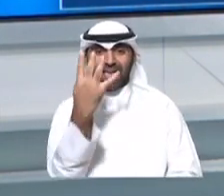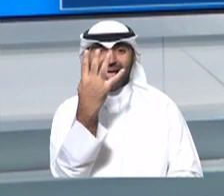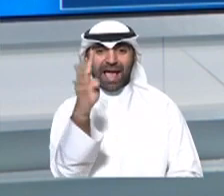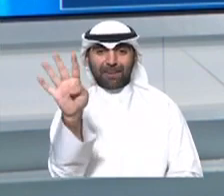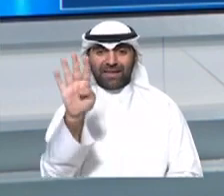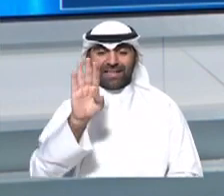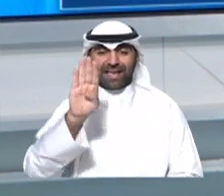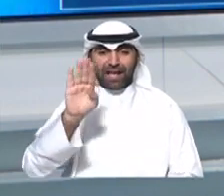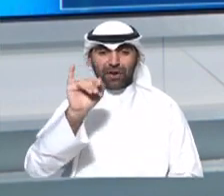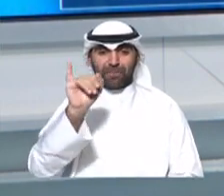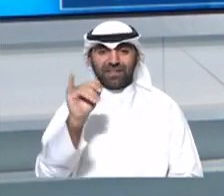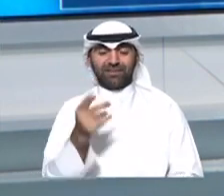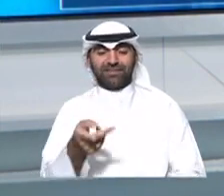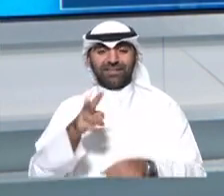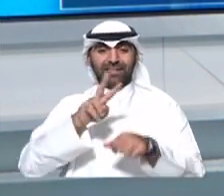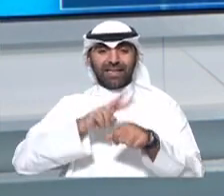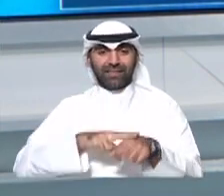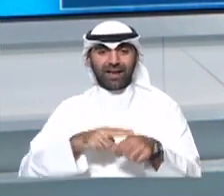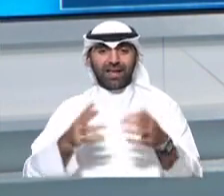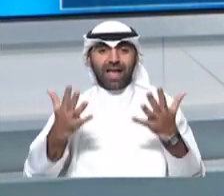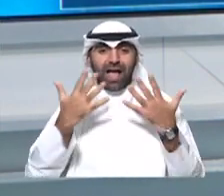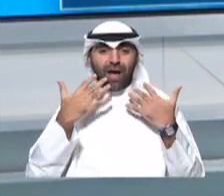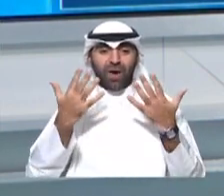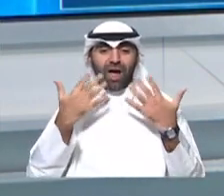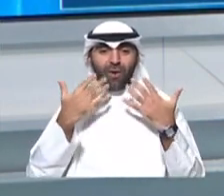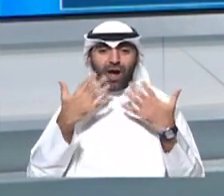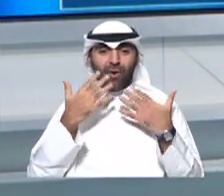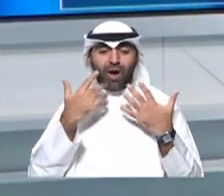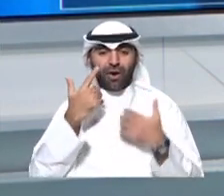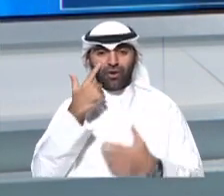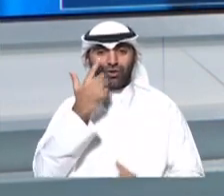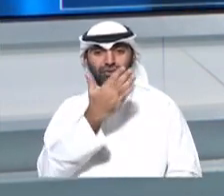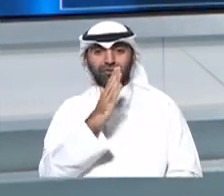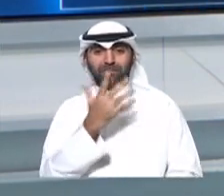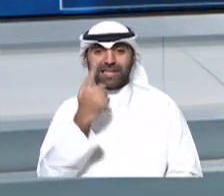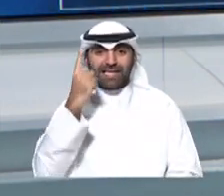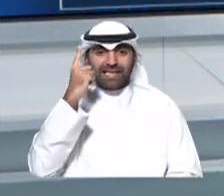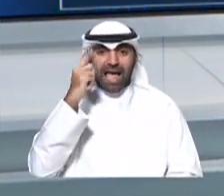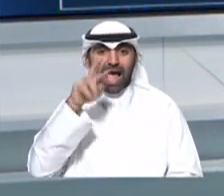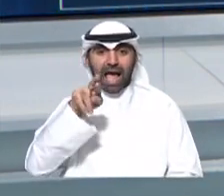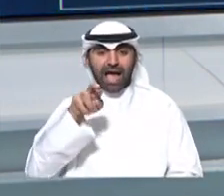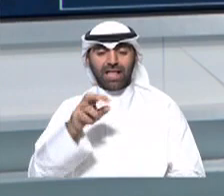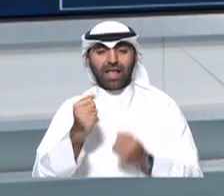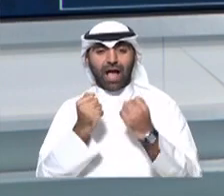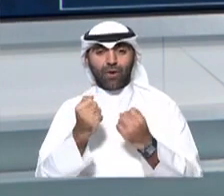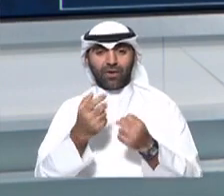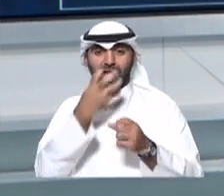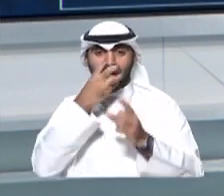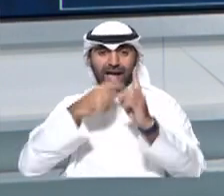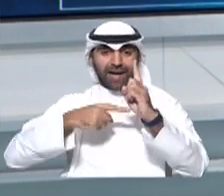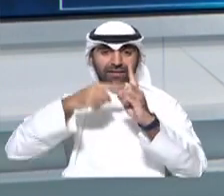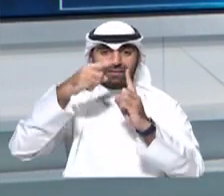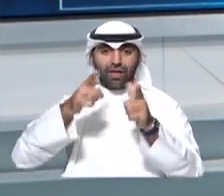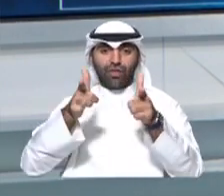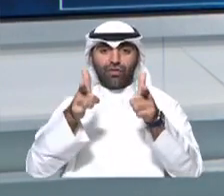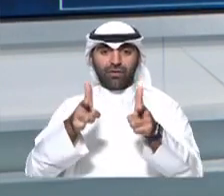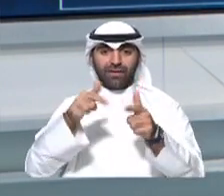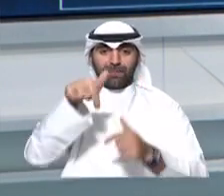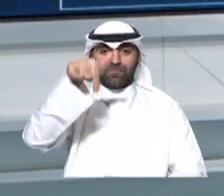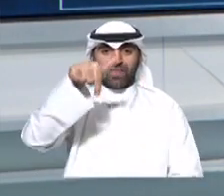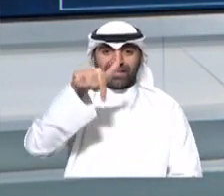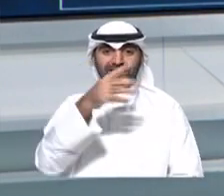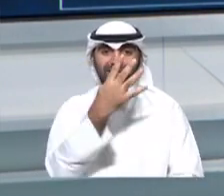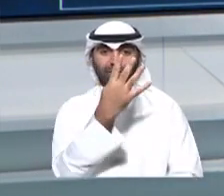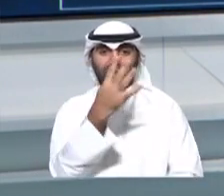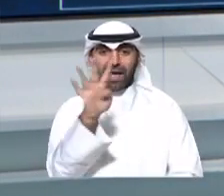متوقع أنه راح تتراوح سرعته. أما بالنسبة لدرجات الحرارة فالعظمى المتوقعة قد تصل إلى 46 درجة مئوية